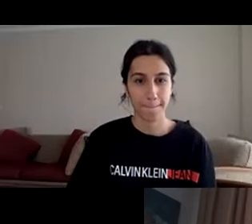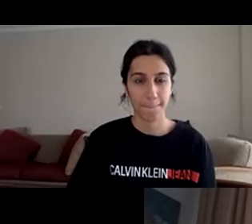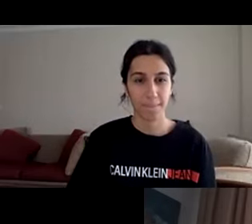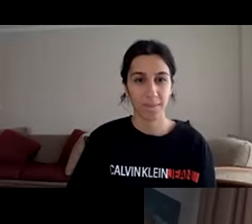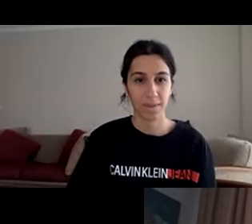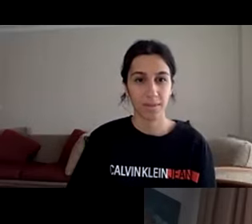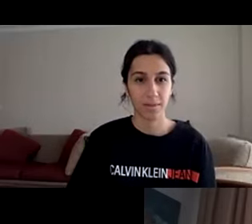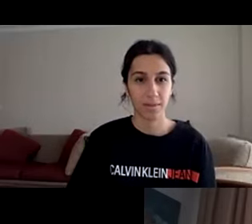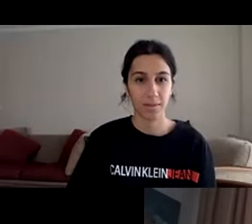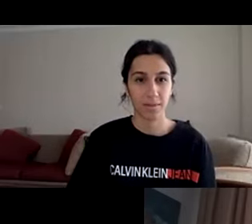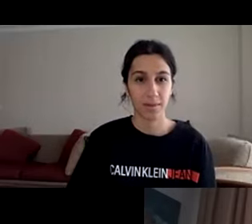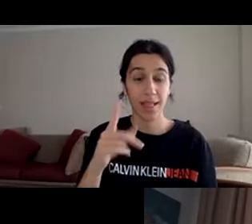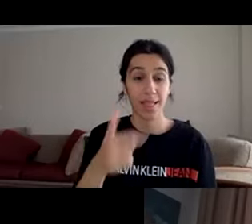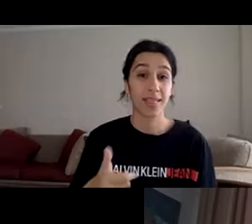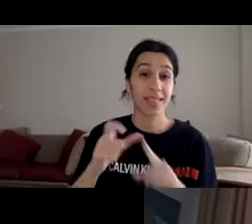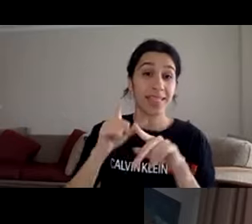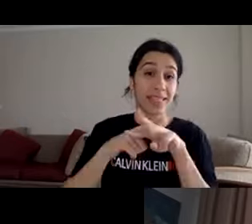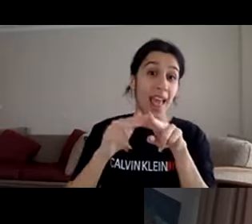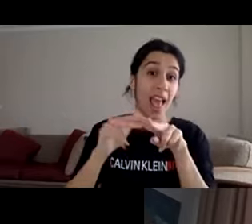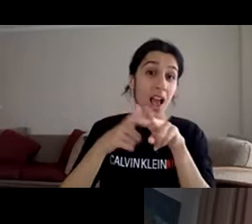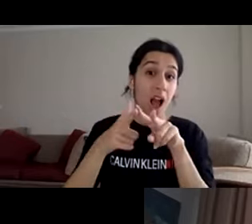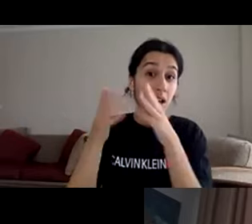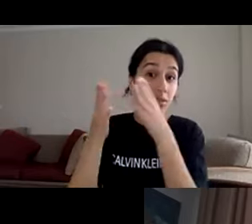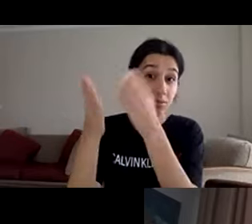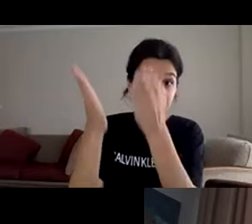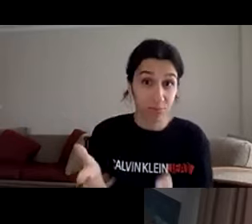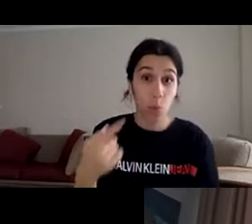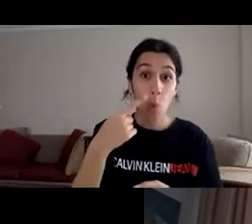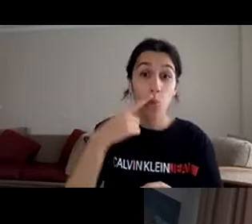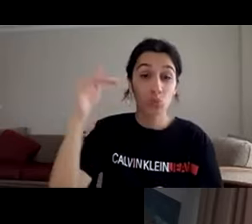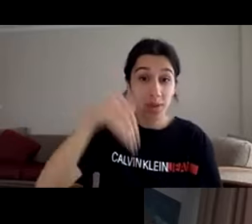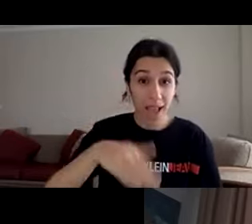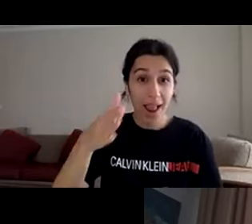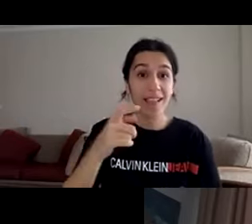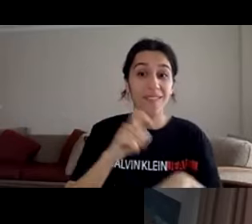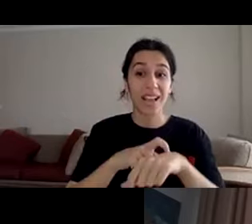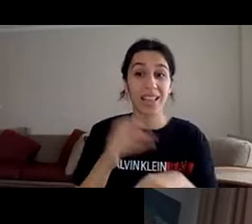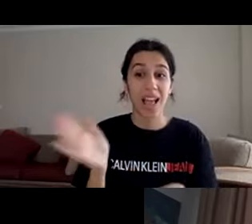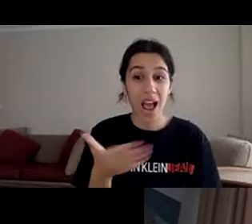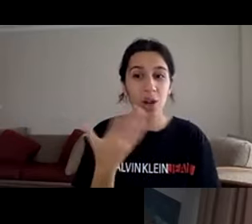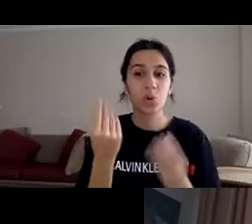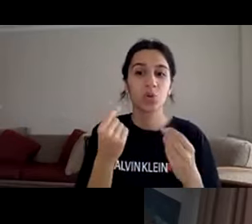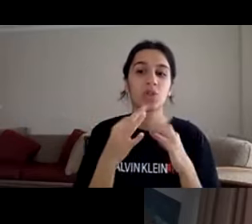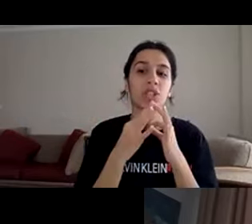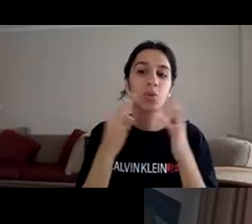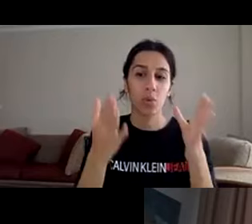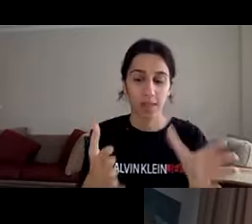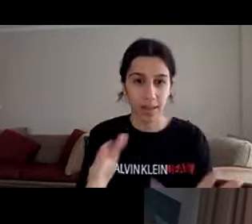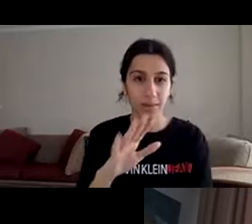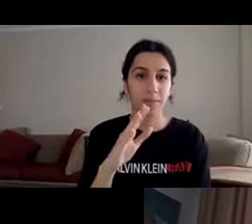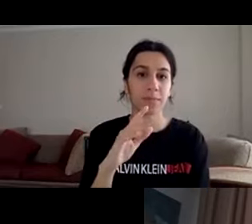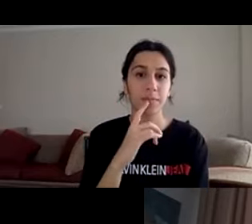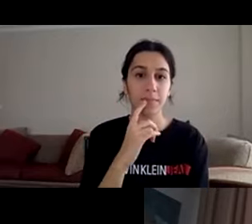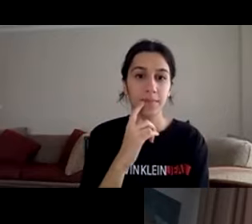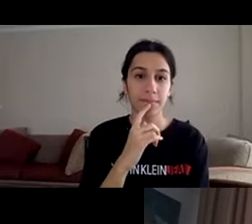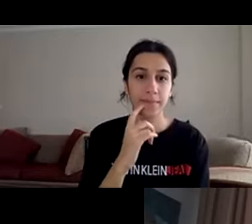bize böyle bir lütuf yani bu. Böyle bir konuşmayı yapıyorsunuz, vakit ayırıyorsunuz akşam saatleri. Gerçekten çok teşekkür